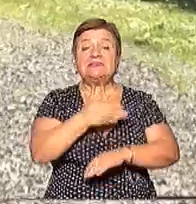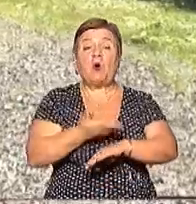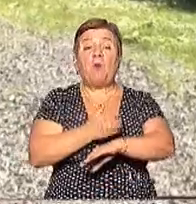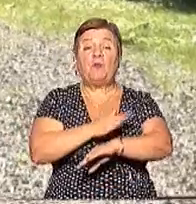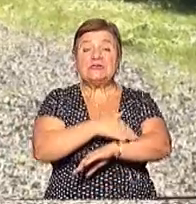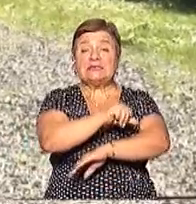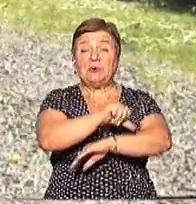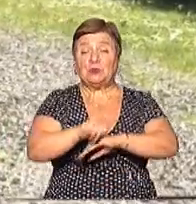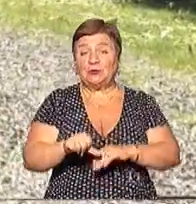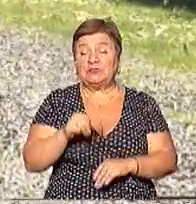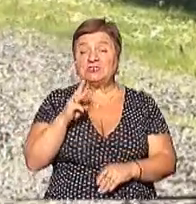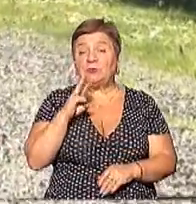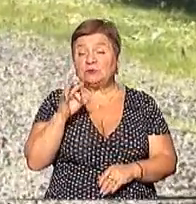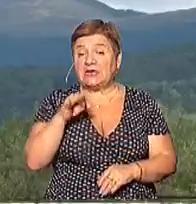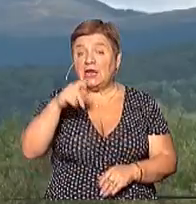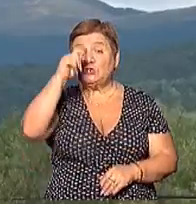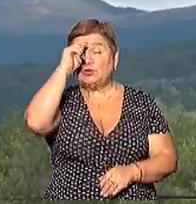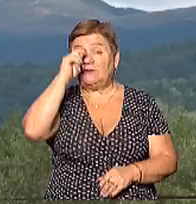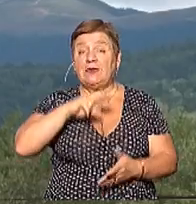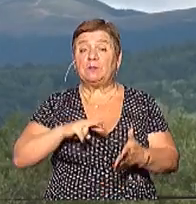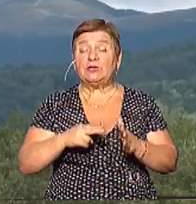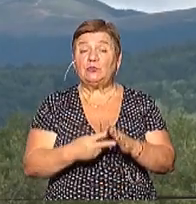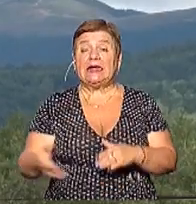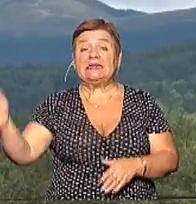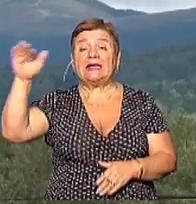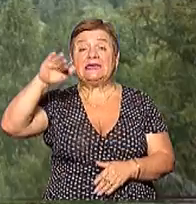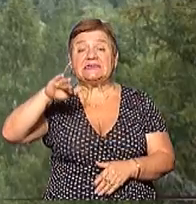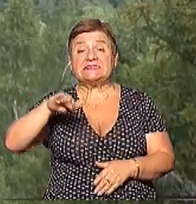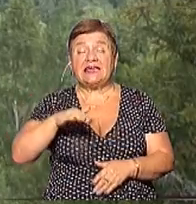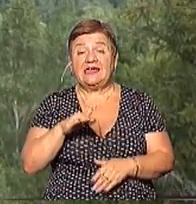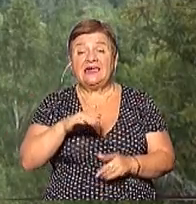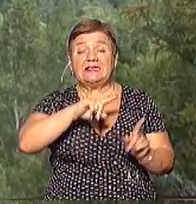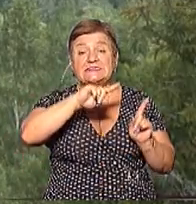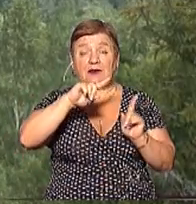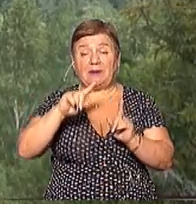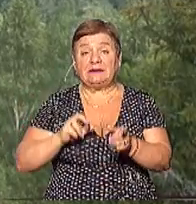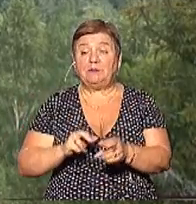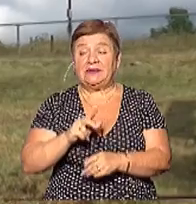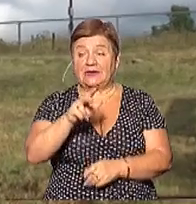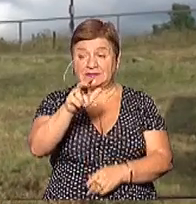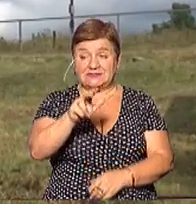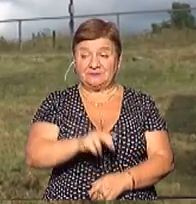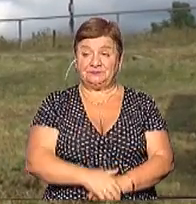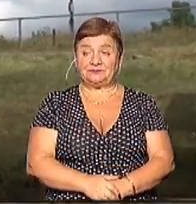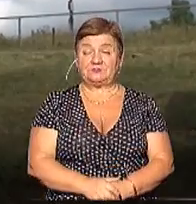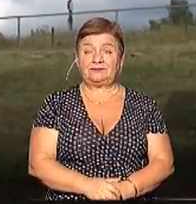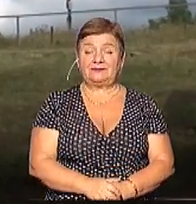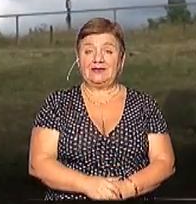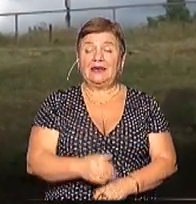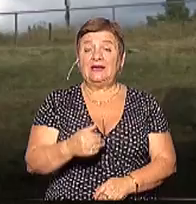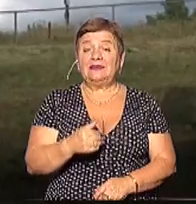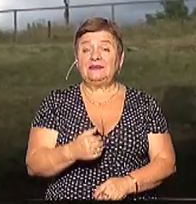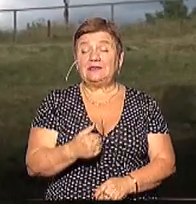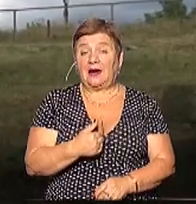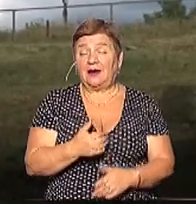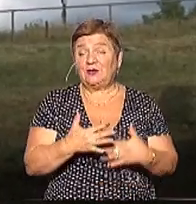кордон Станіслав Шабловський. Чоловік планує піднятися на гірські вершини Закарпаття. Ну, я йду до Лубні. Я люблю